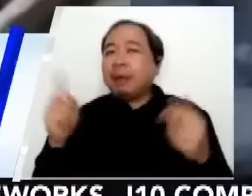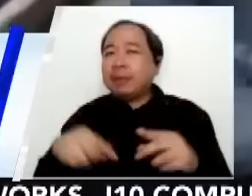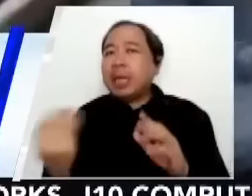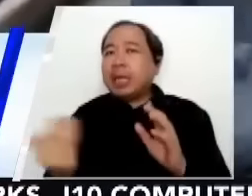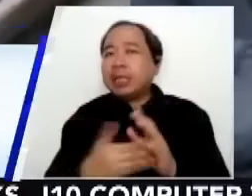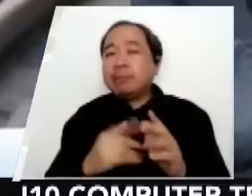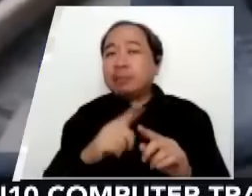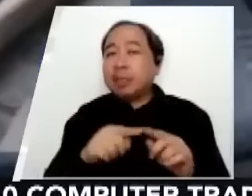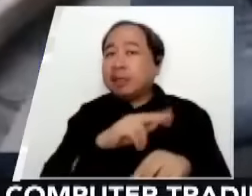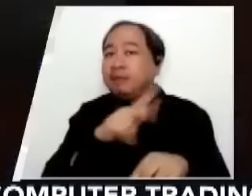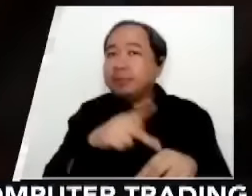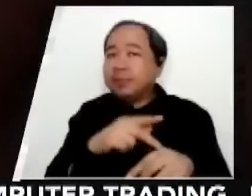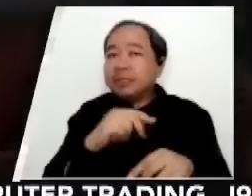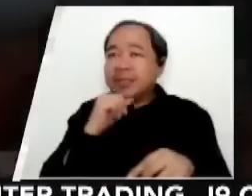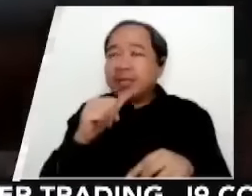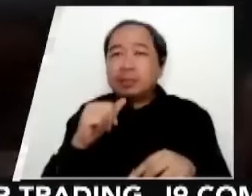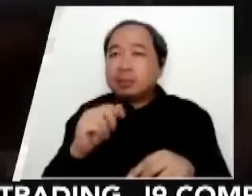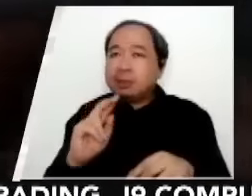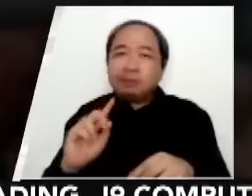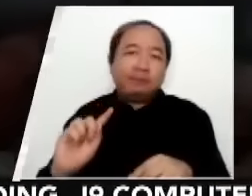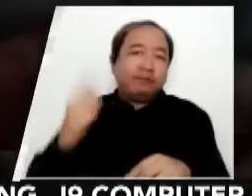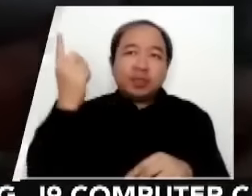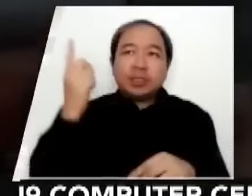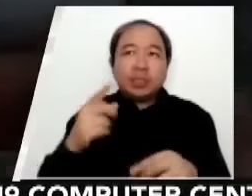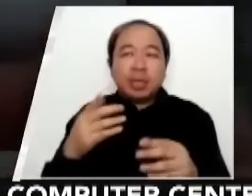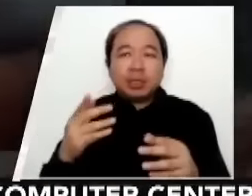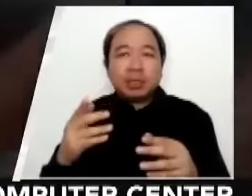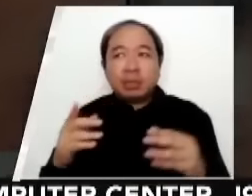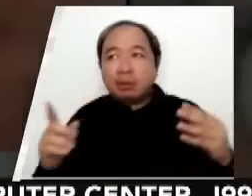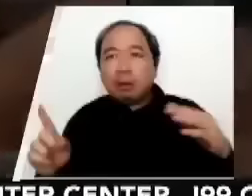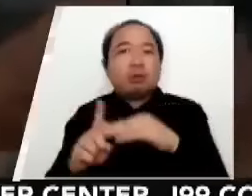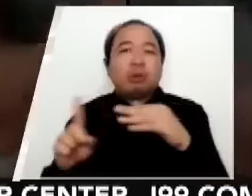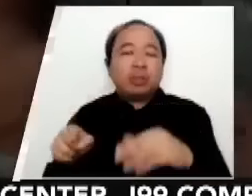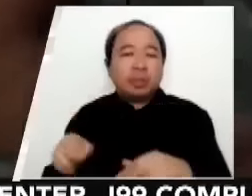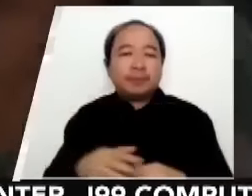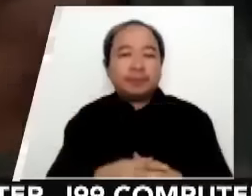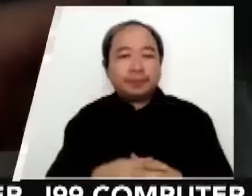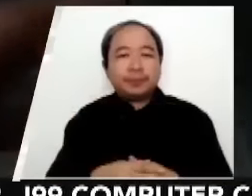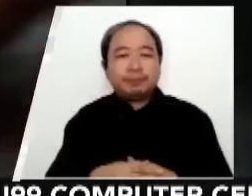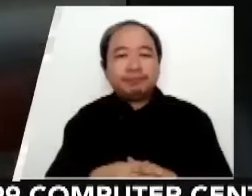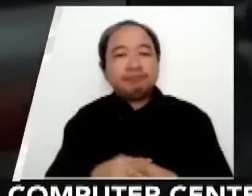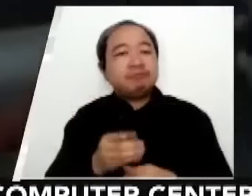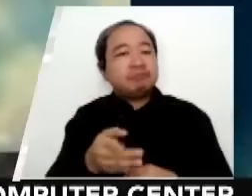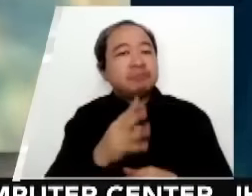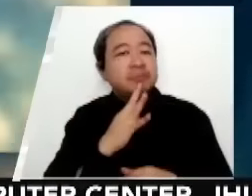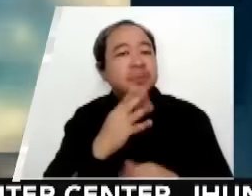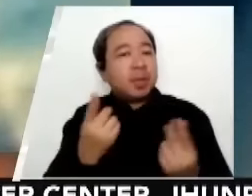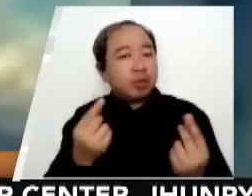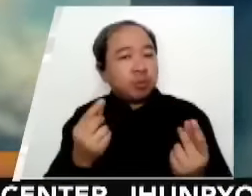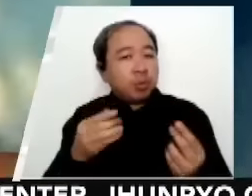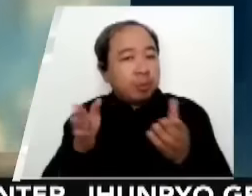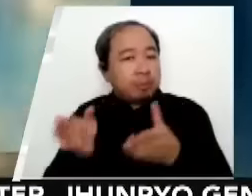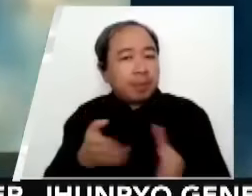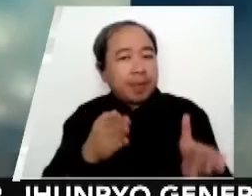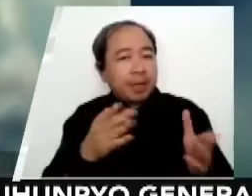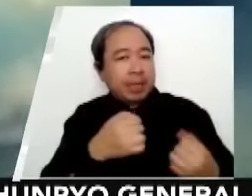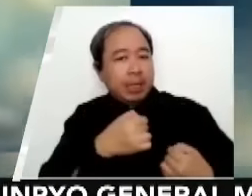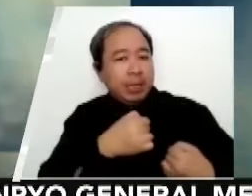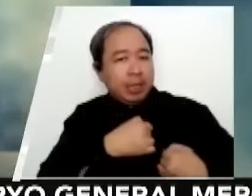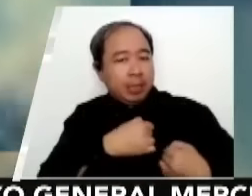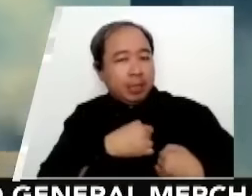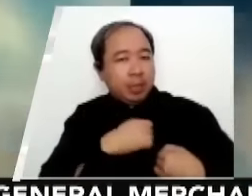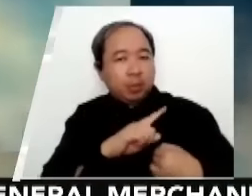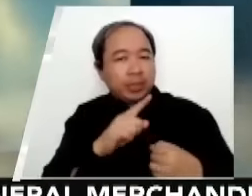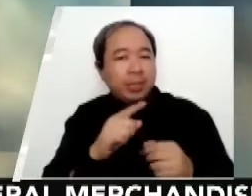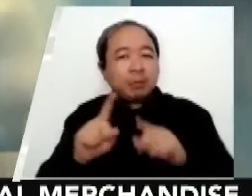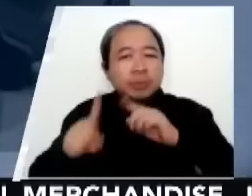sa paggamit ng puwersa. Okay. What we could do is to prepare our men, equip them appropriately. Yung ginagawa